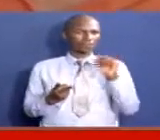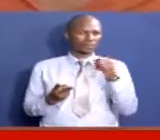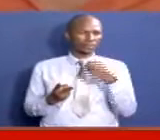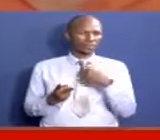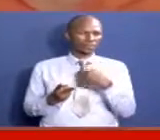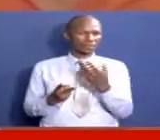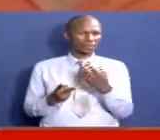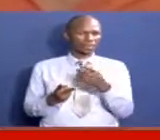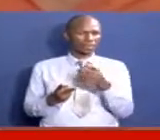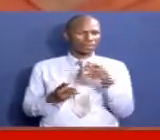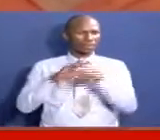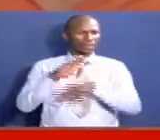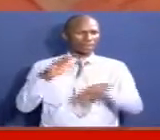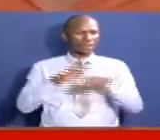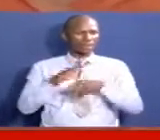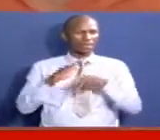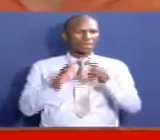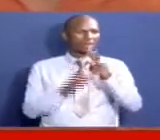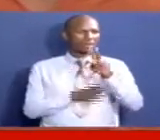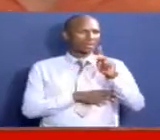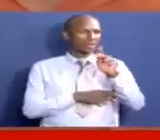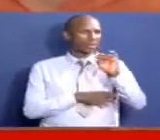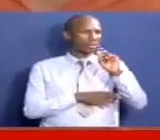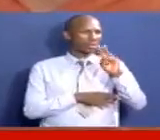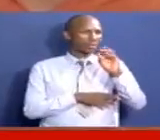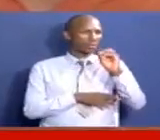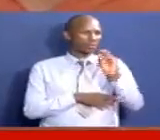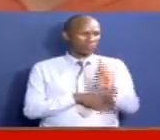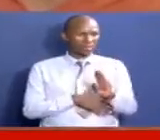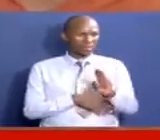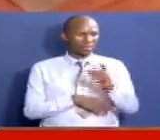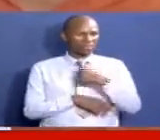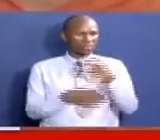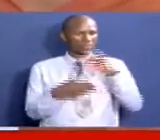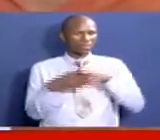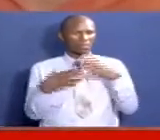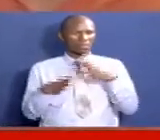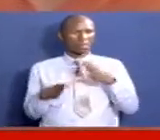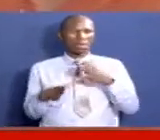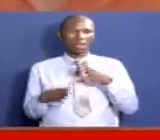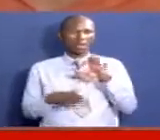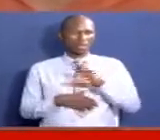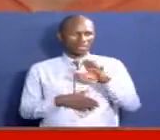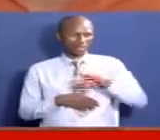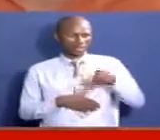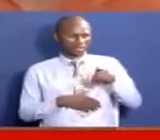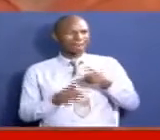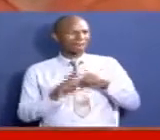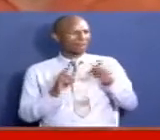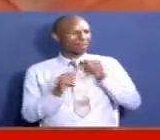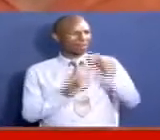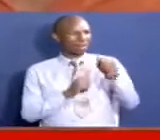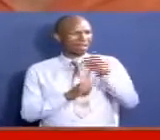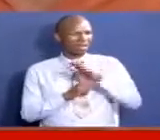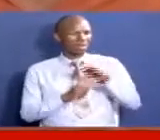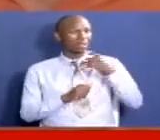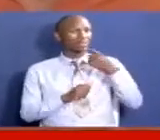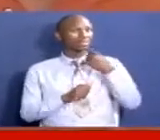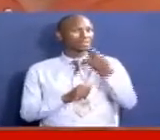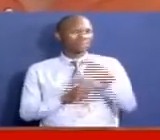ta Mwingi primary la Kivou ward itonya kwethi ya yuko ni andu ma ward ingi ya central kwa utu ya